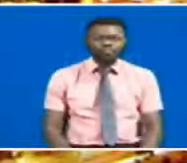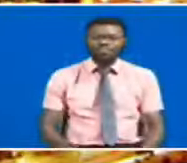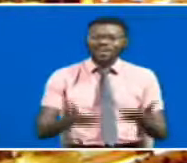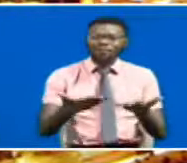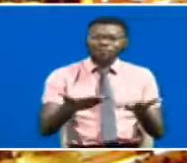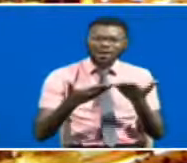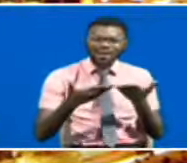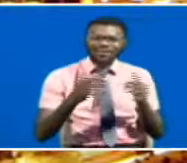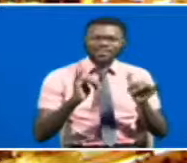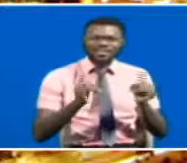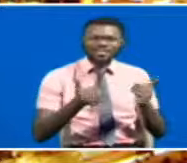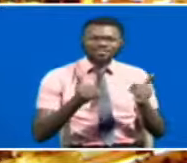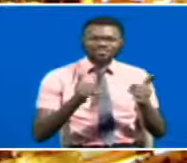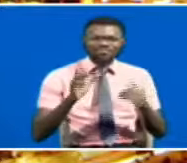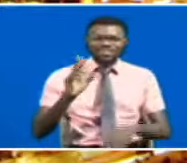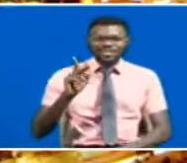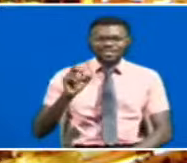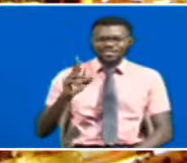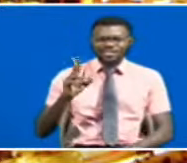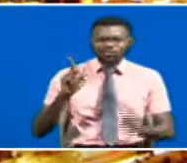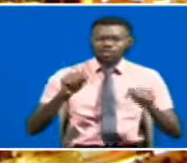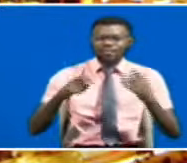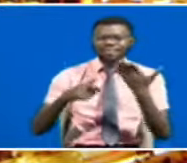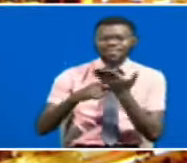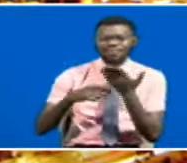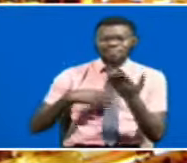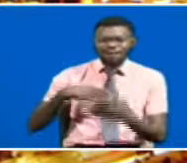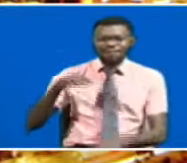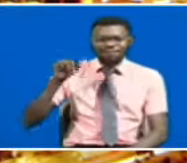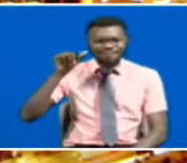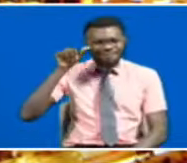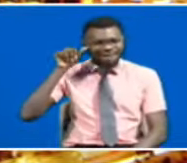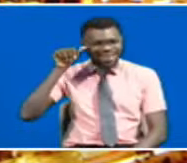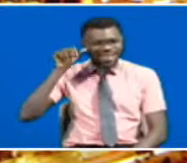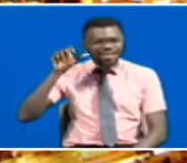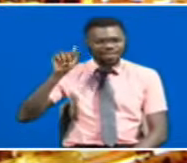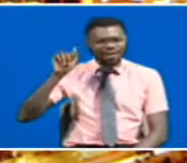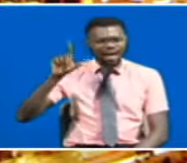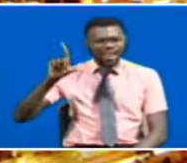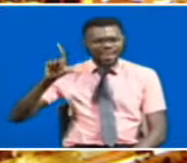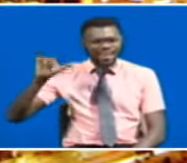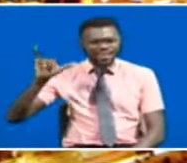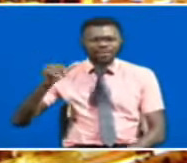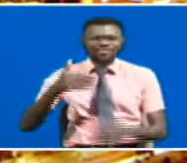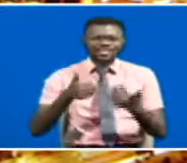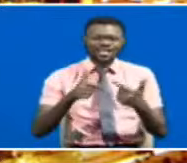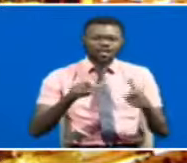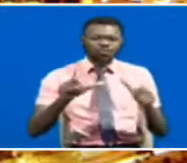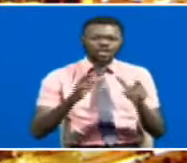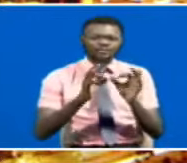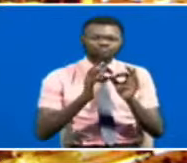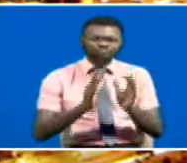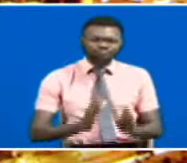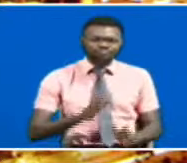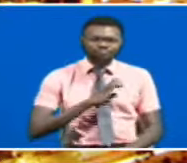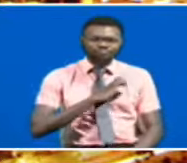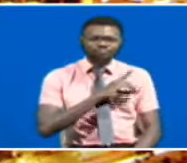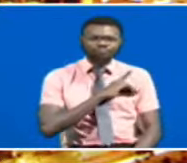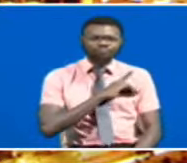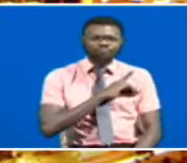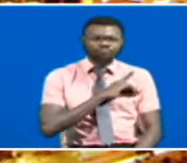Mtazamaji, karibu kwa taarifa kamili za KTN leo. Mimi naitwa Ali Manzu, mtangazaji mwenzangu kupitia lugha ya ishara ni Damian